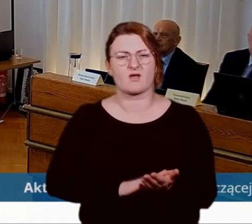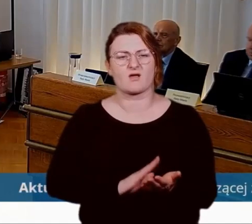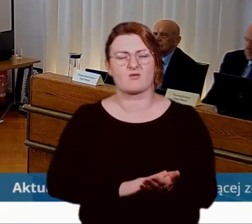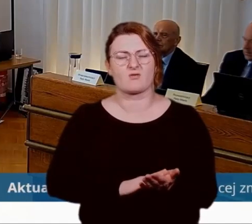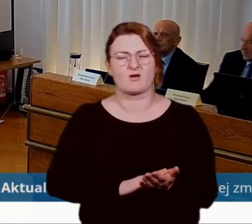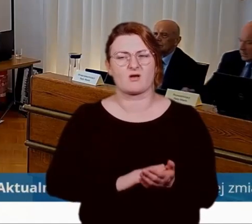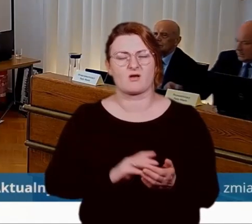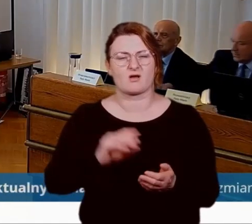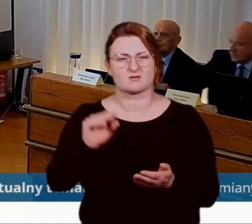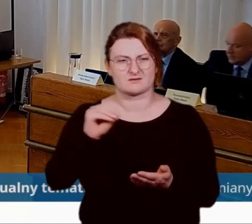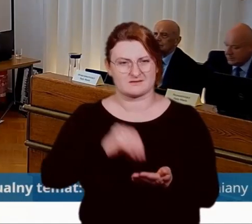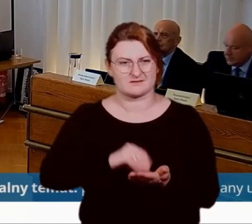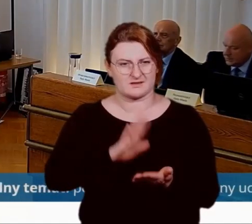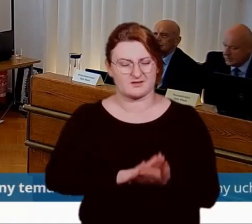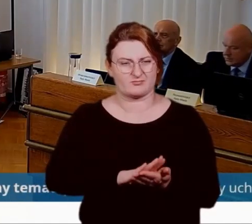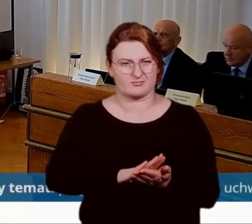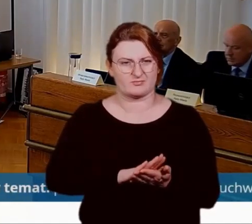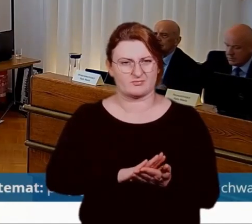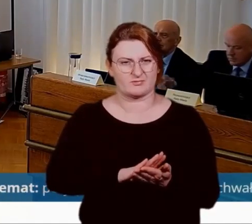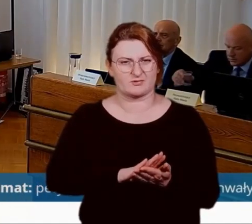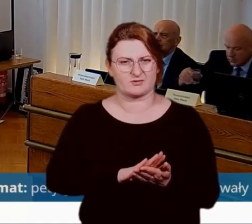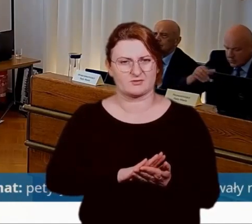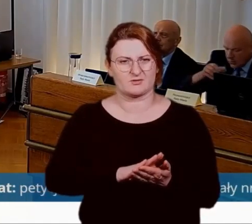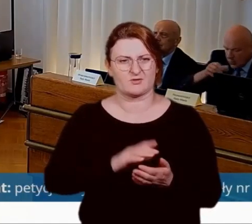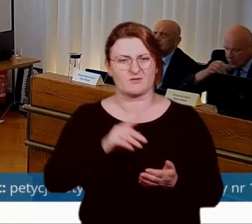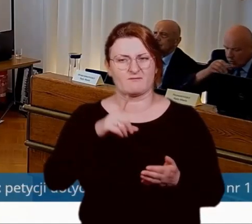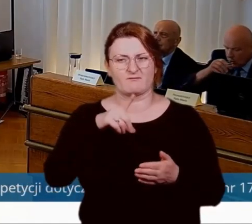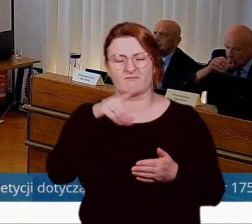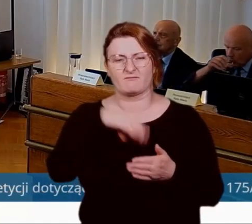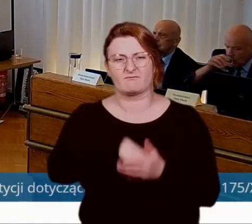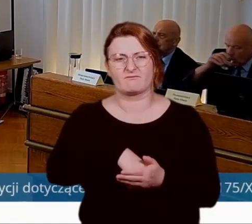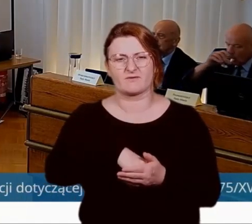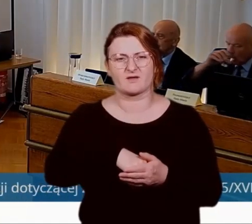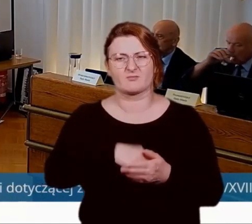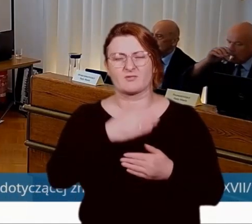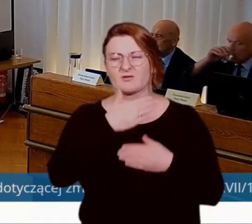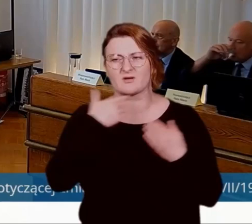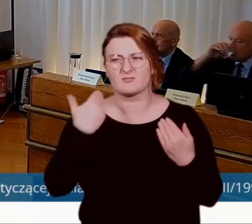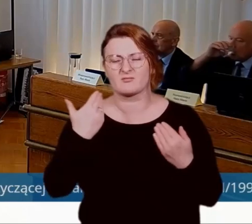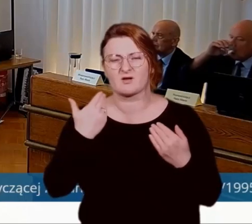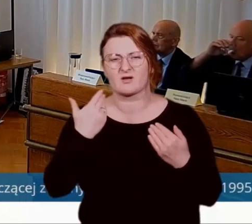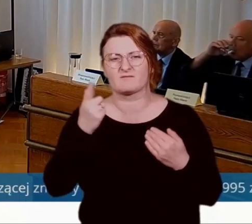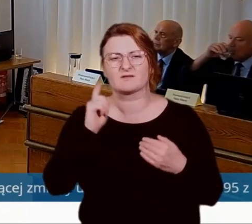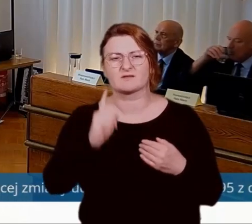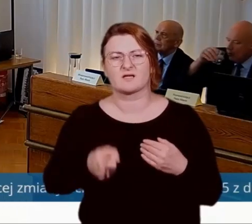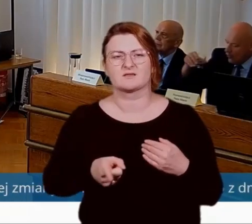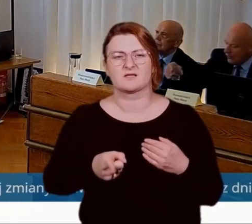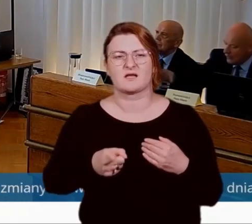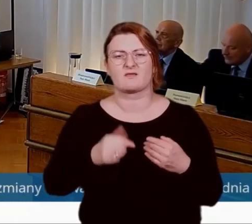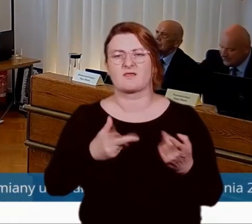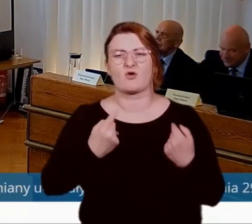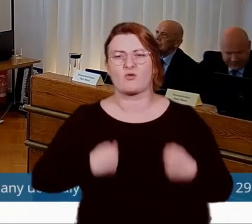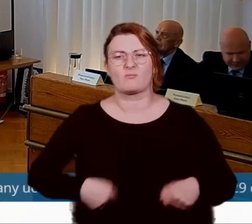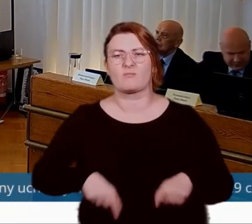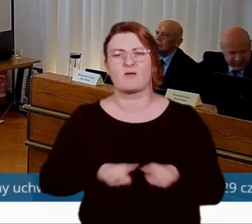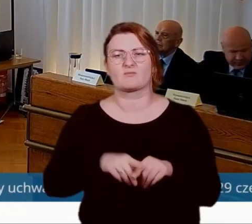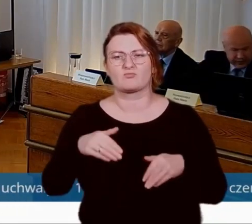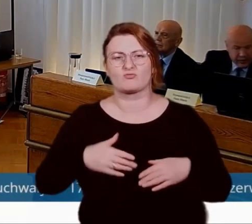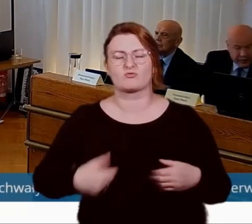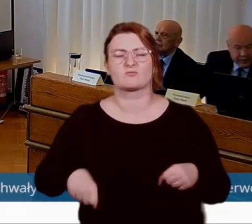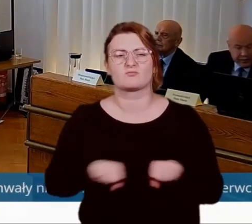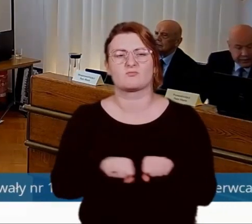określa, nie uwzględnia wskazania, że nieobecność może być usprawiedliwiona z